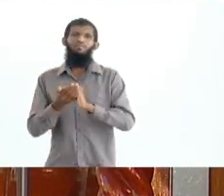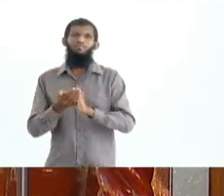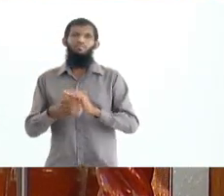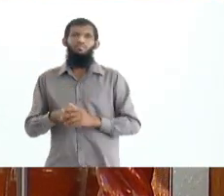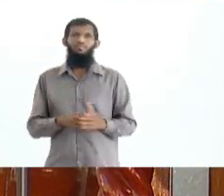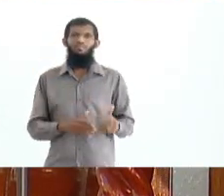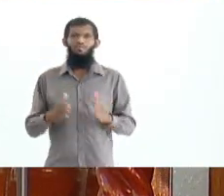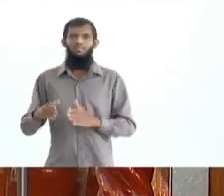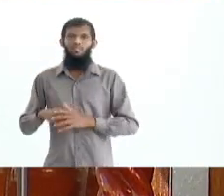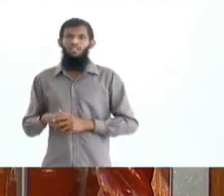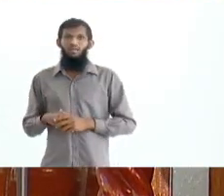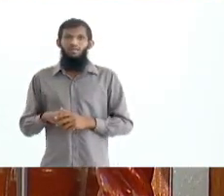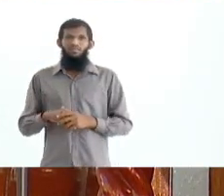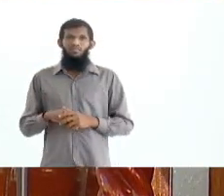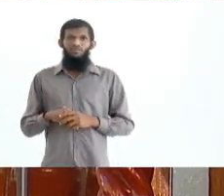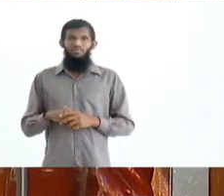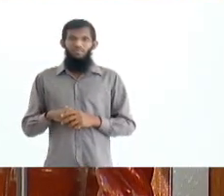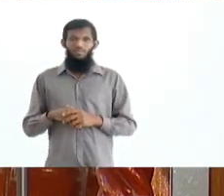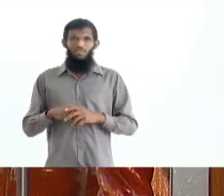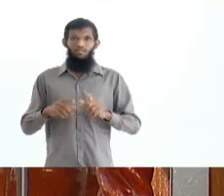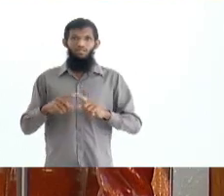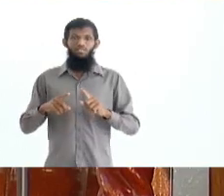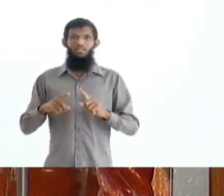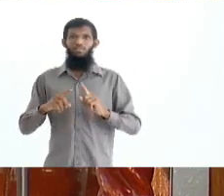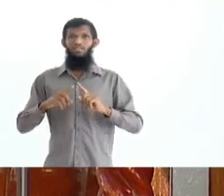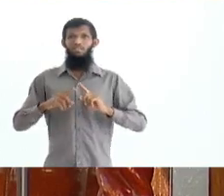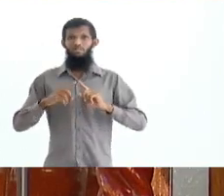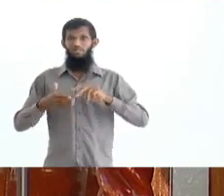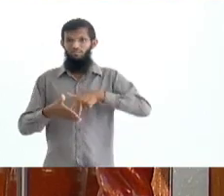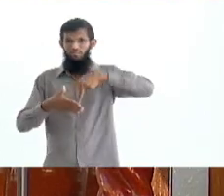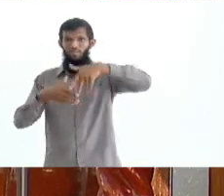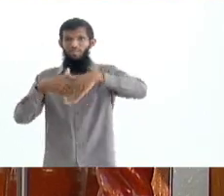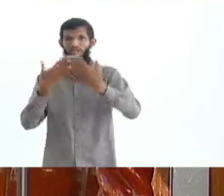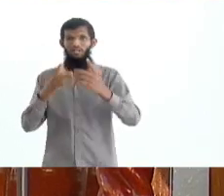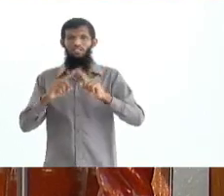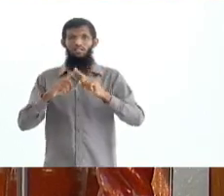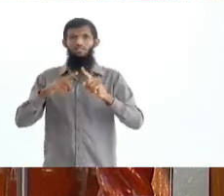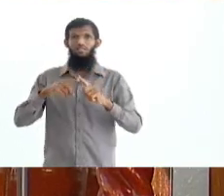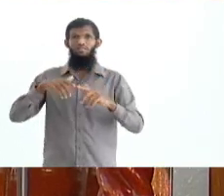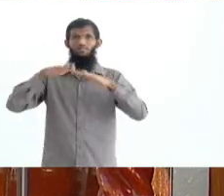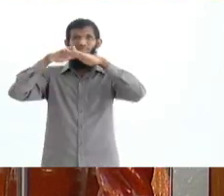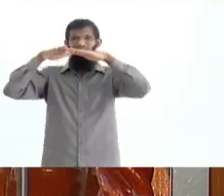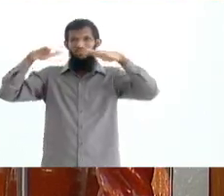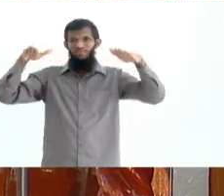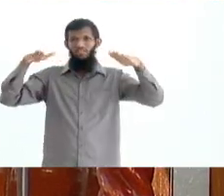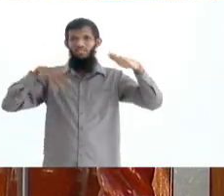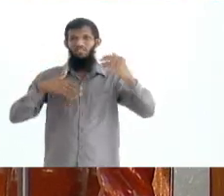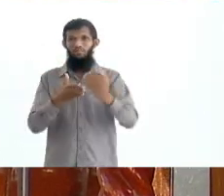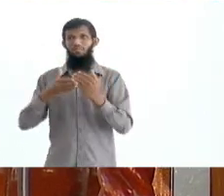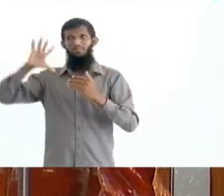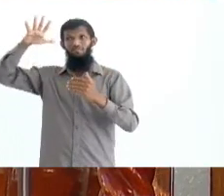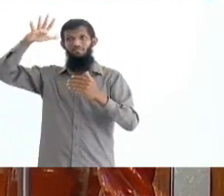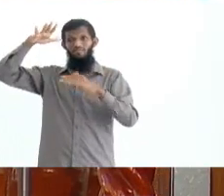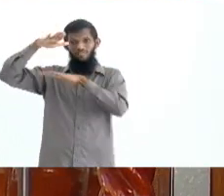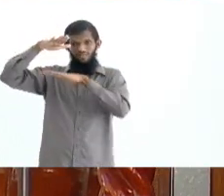arşi gehiya vehikan libe haybavat gemihum bayan kuravamun. Resulullah sallallahu aleyhi